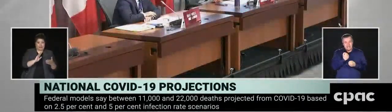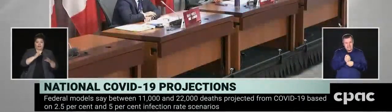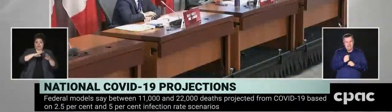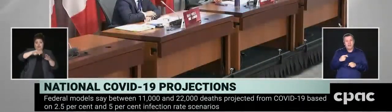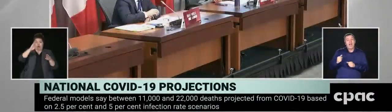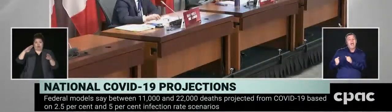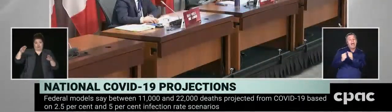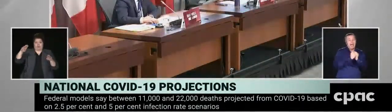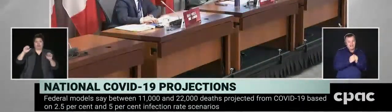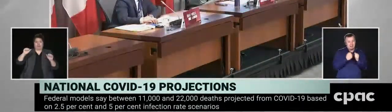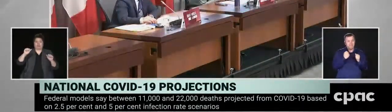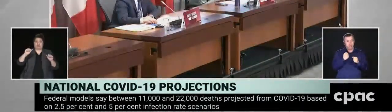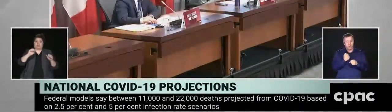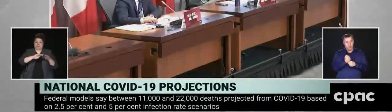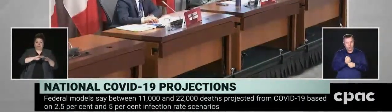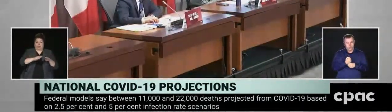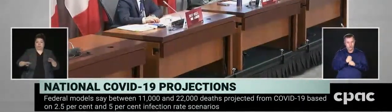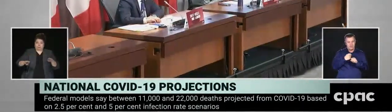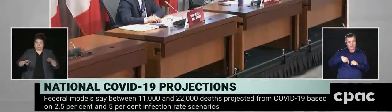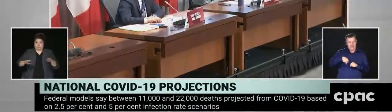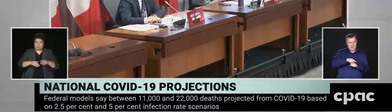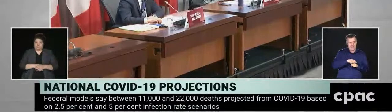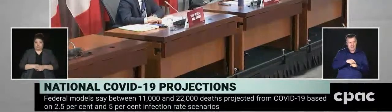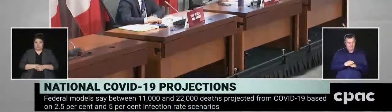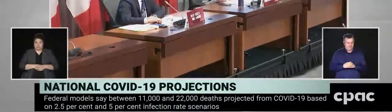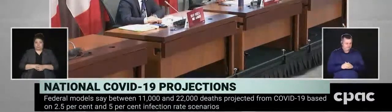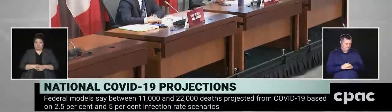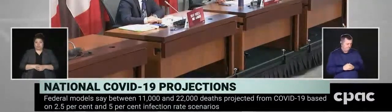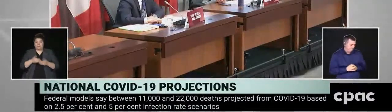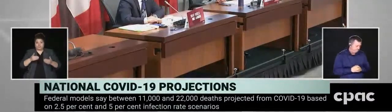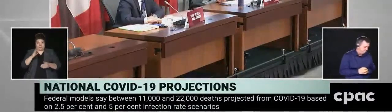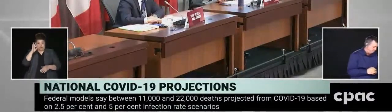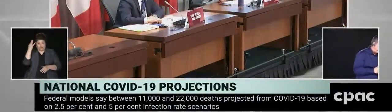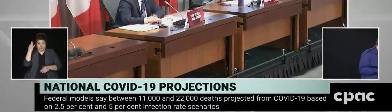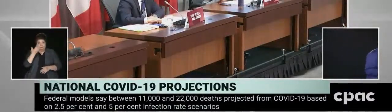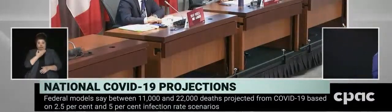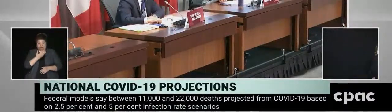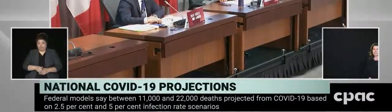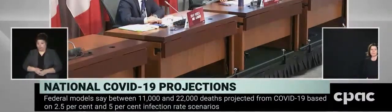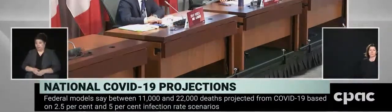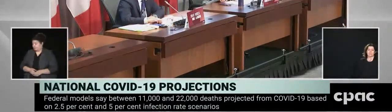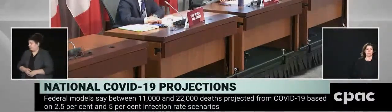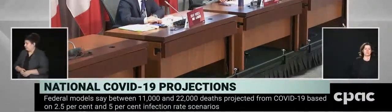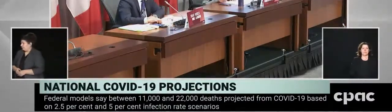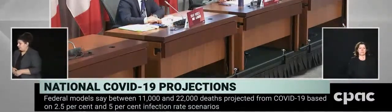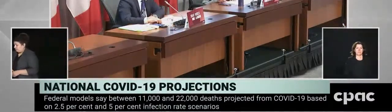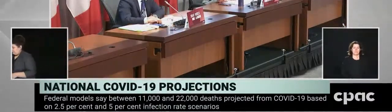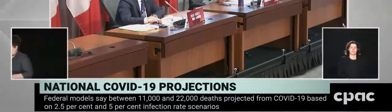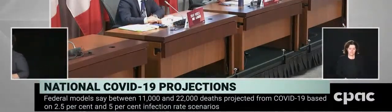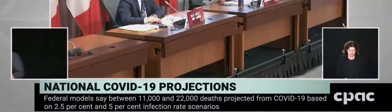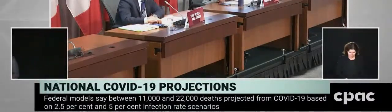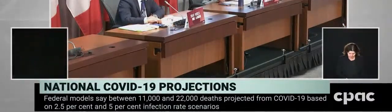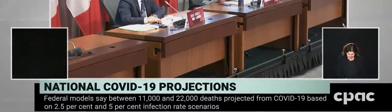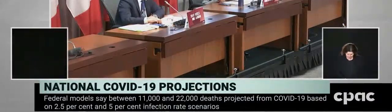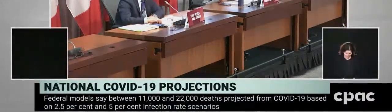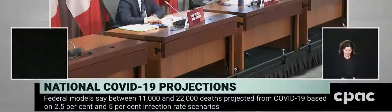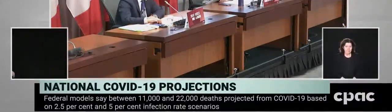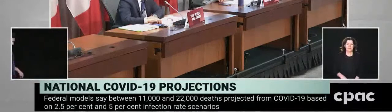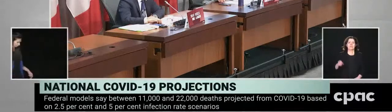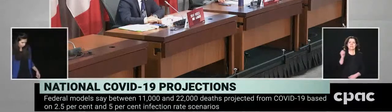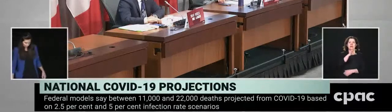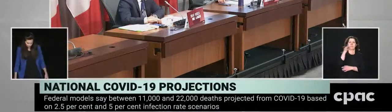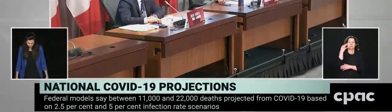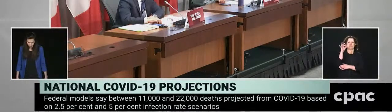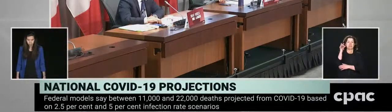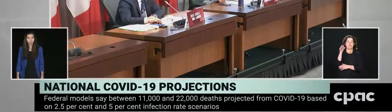Diapositive 19. Bien que les chiffres publiés aujourd'hui peuvent sembler sombres, la modélisation du Canada démontre que le